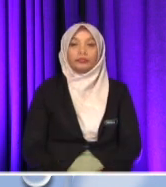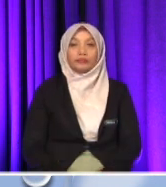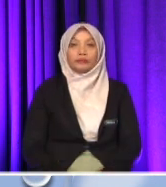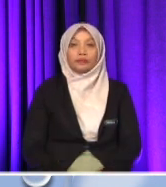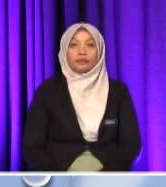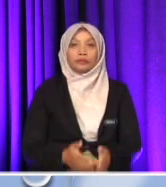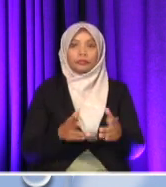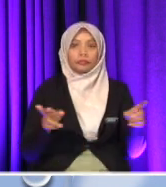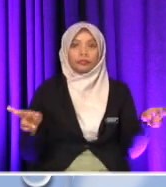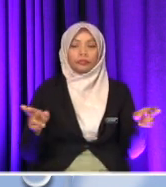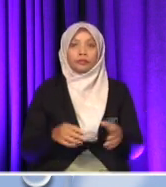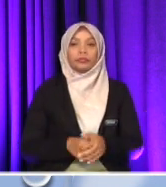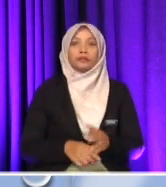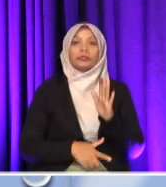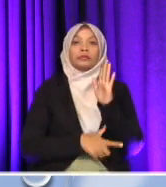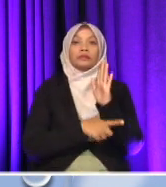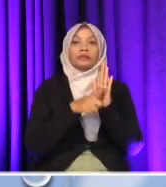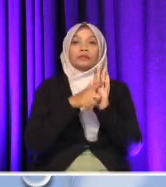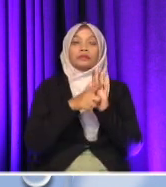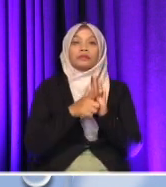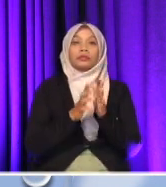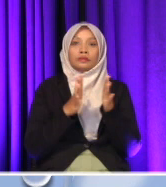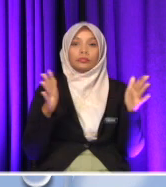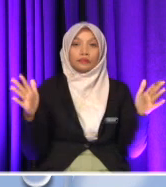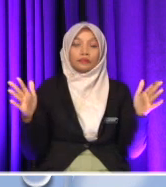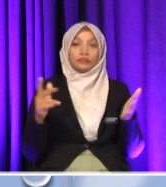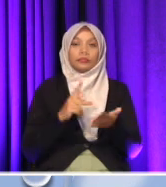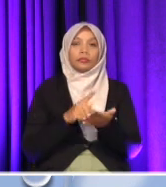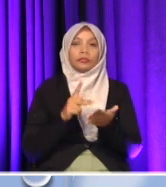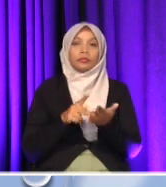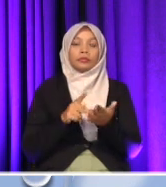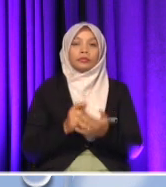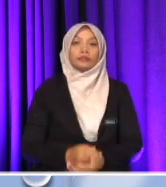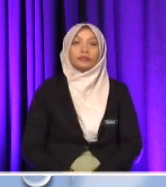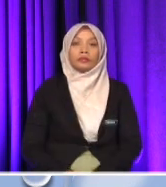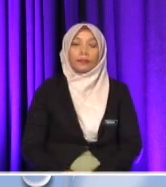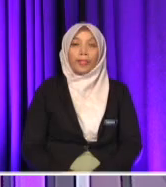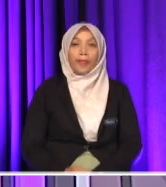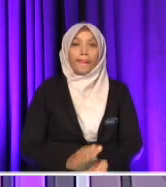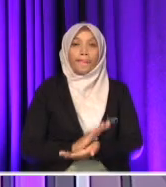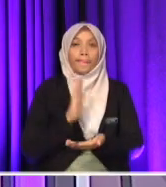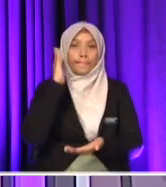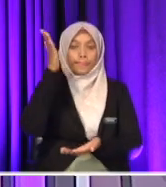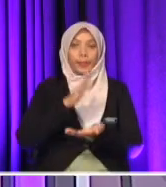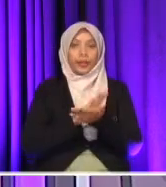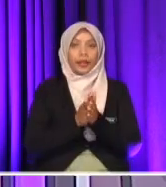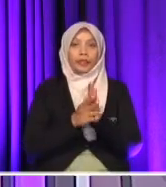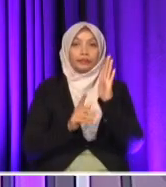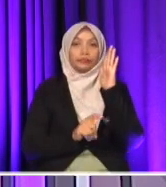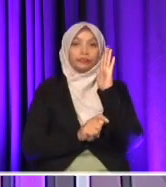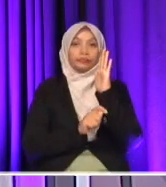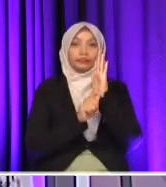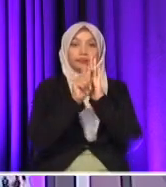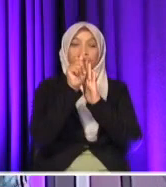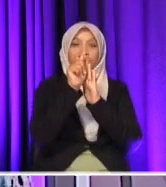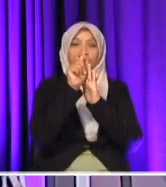Okey, kalau SL lebih besar, kita kira magnitude akan jadi ke atas. Magnitude akan jadi